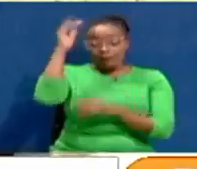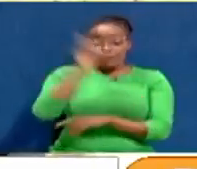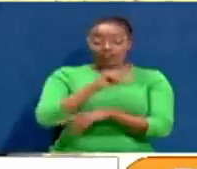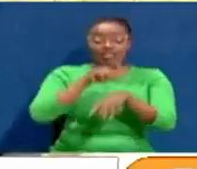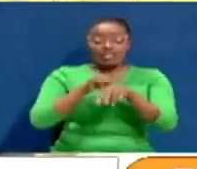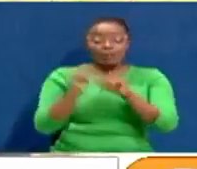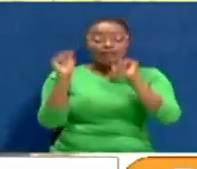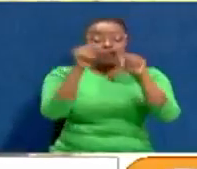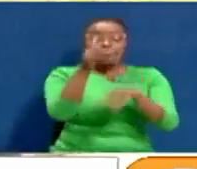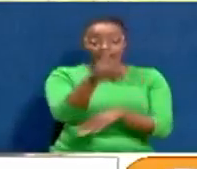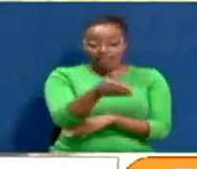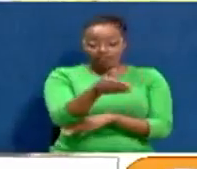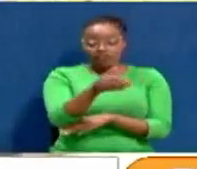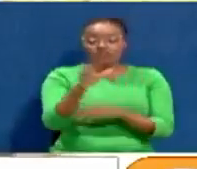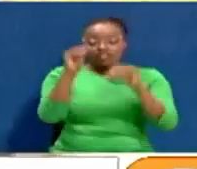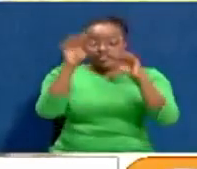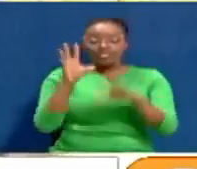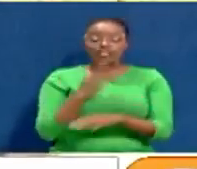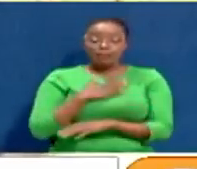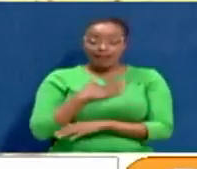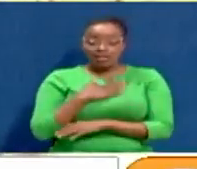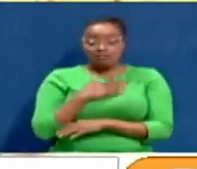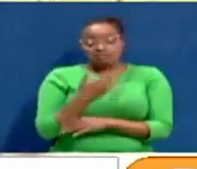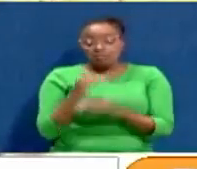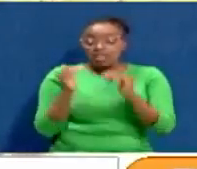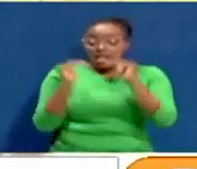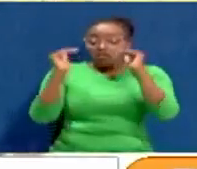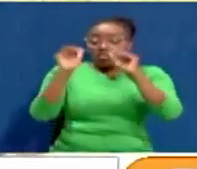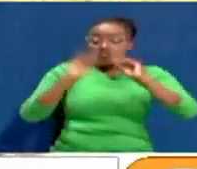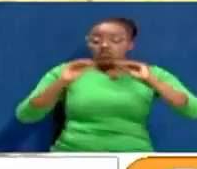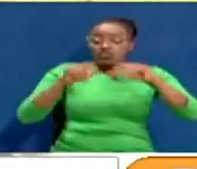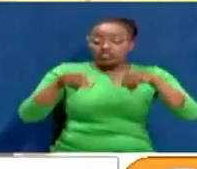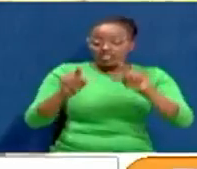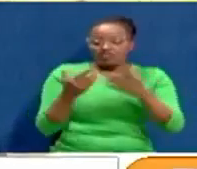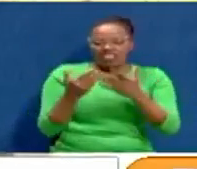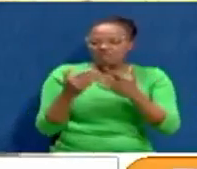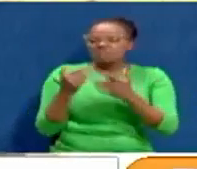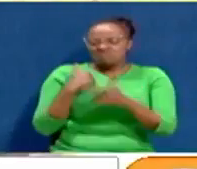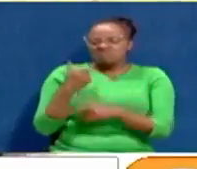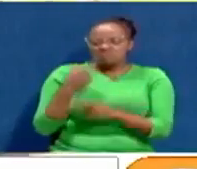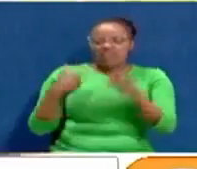hata nikija hapa Google, walimu wenzangu, ijapo kwa kitengo cha kufunza, hawanitoi mimi